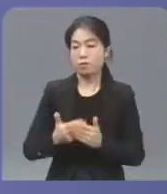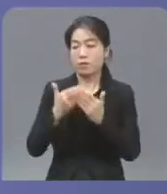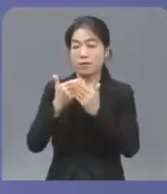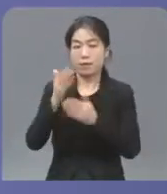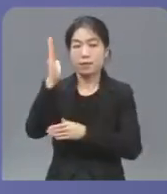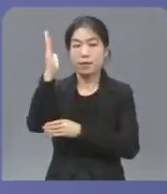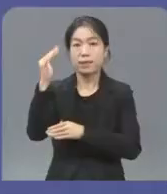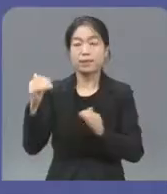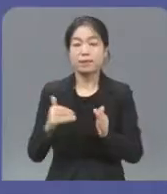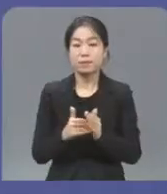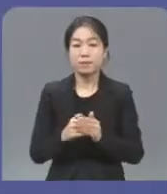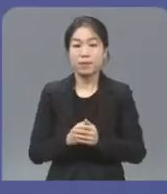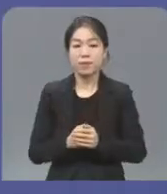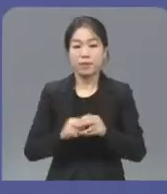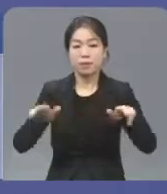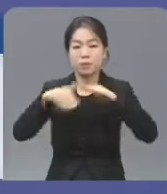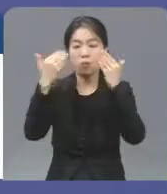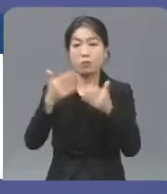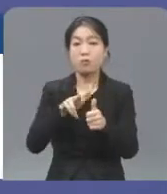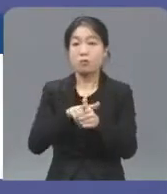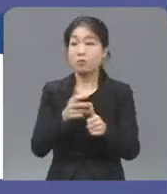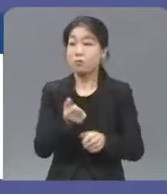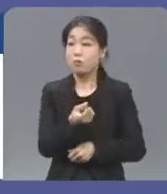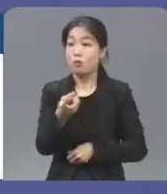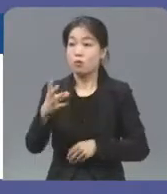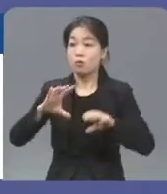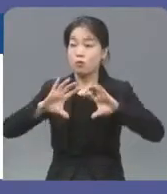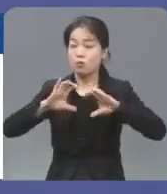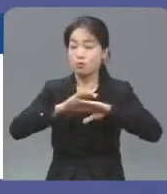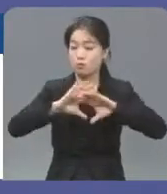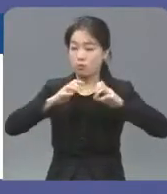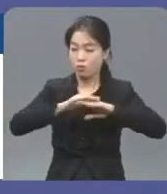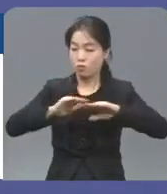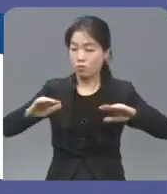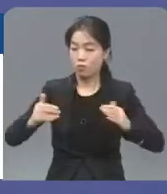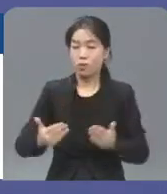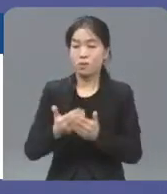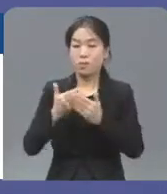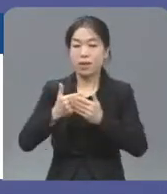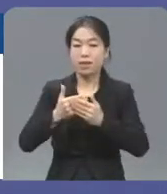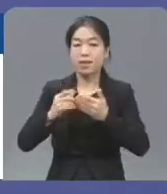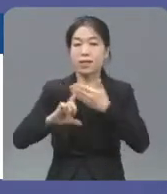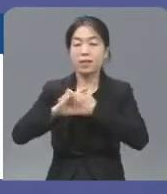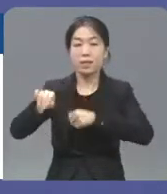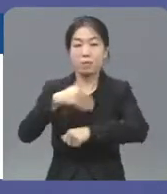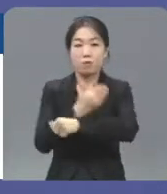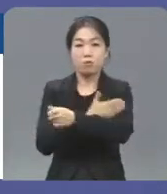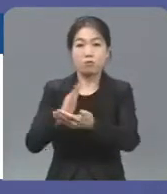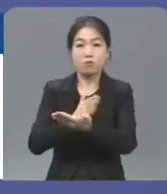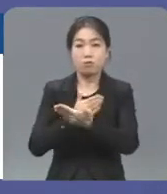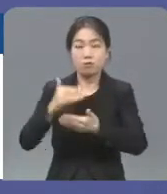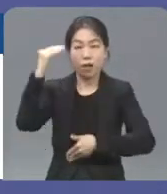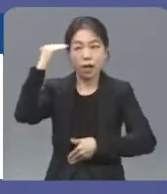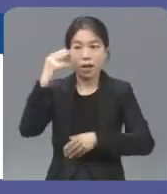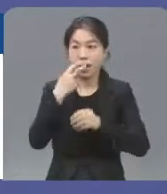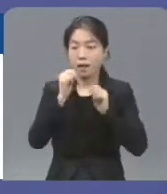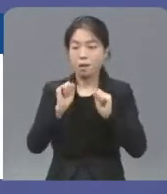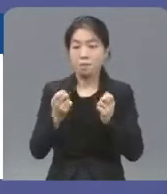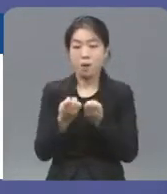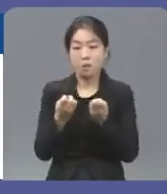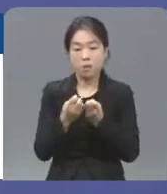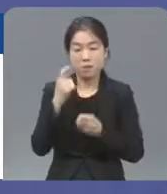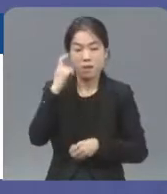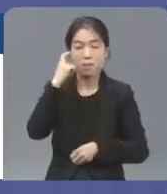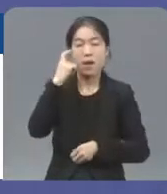강조했습니다 지금 모든 후보들이 그냥 발전 지방분 근위 대한민국을 살리는 길이다 이렇게 인식을 하시고 뭐 하는